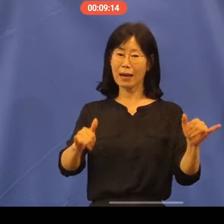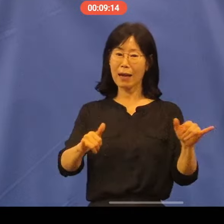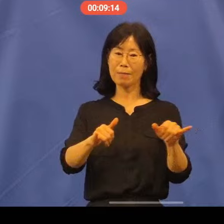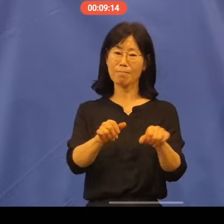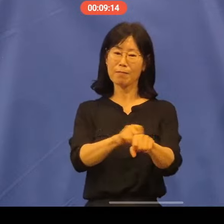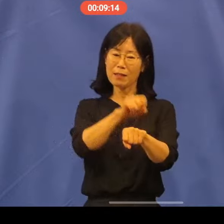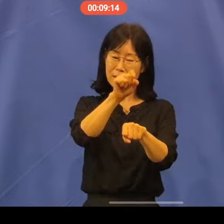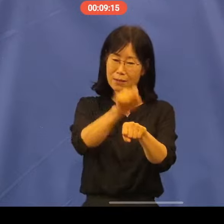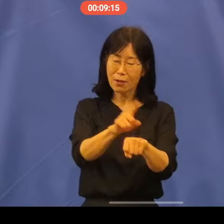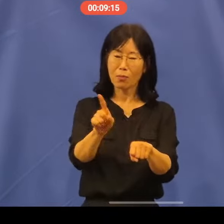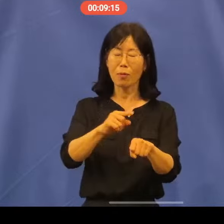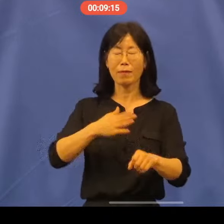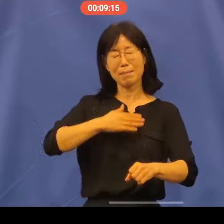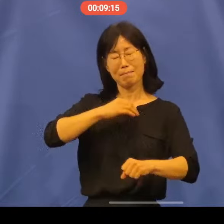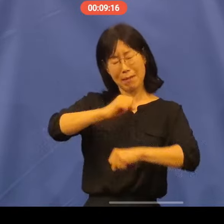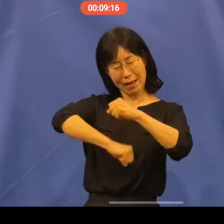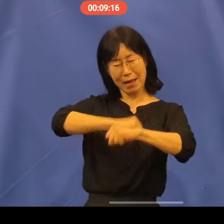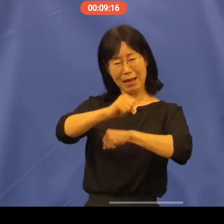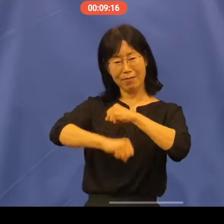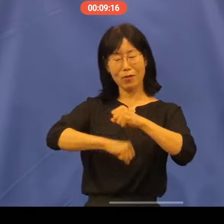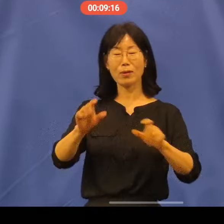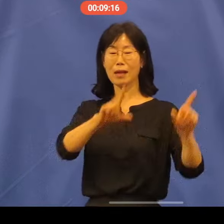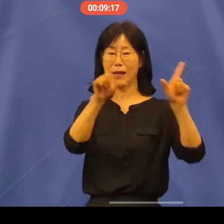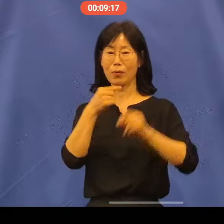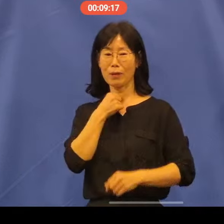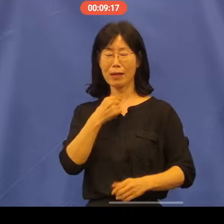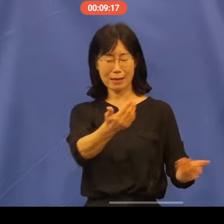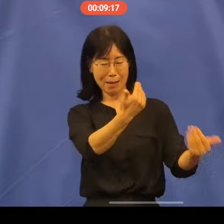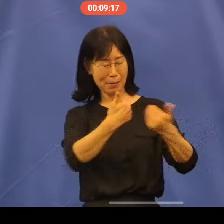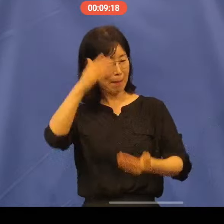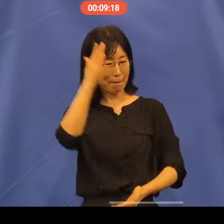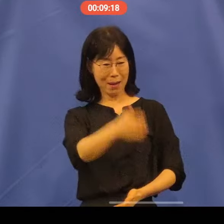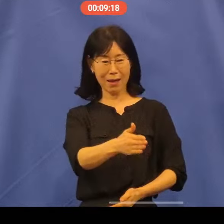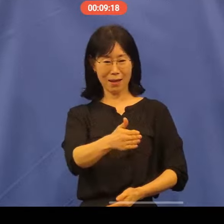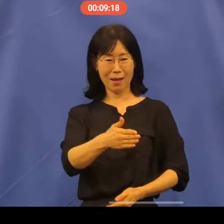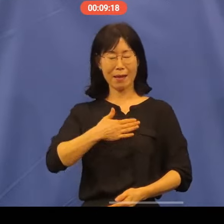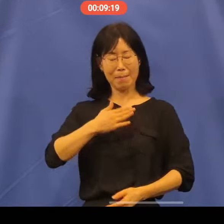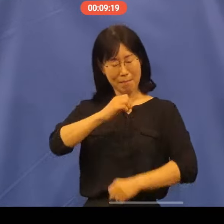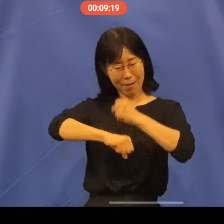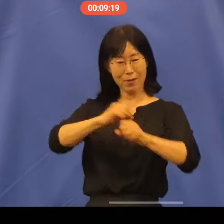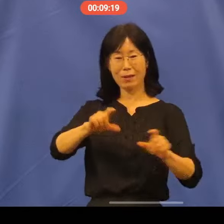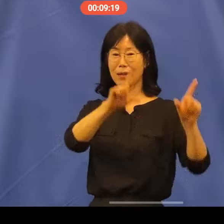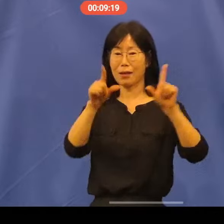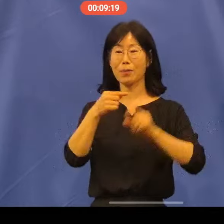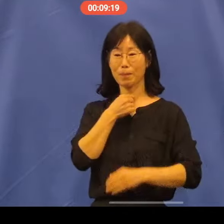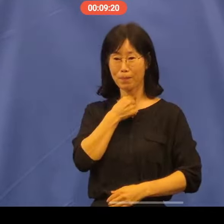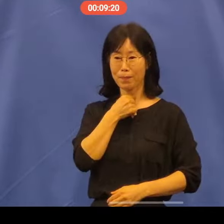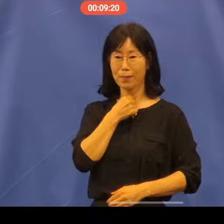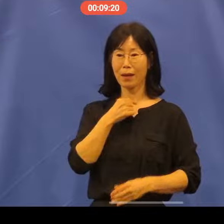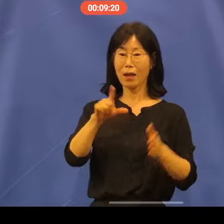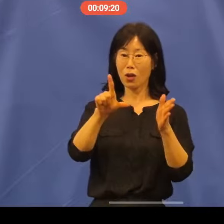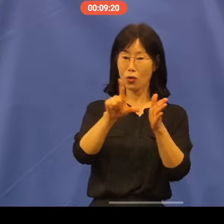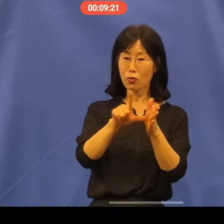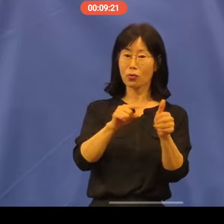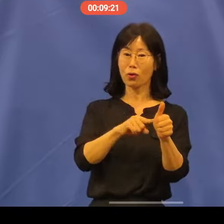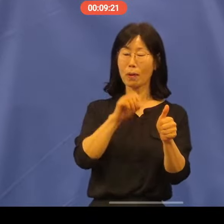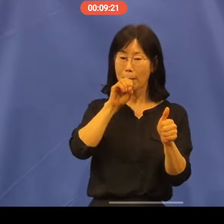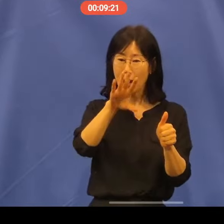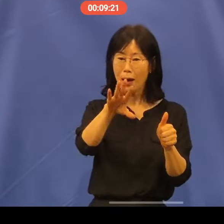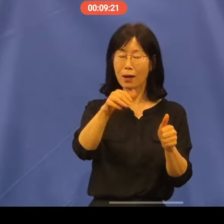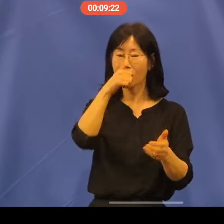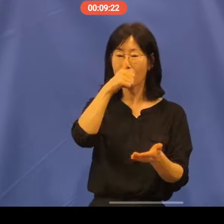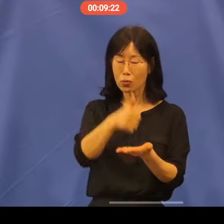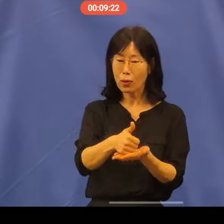방식대로 살고 싶다는 거죠. 간섭하지 마. 그래서 마틴 루터가 죄란 뭐냐? 안으로 휘는